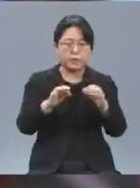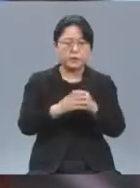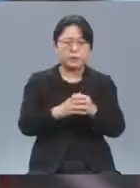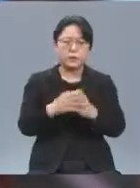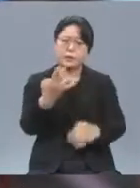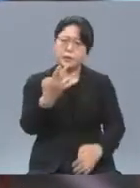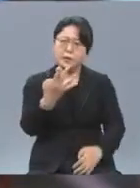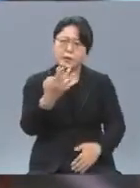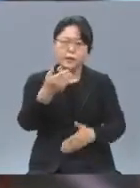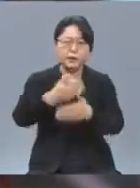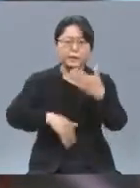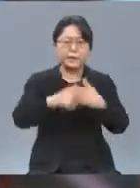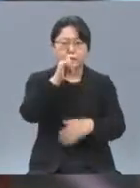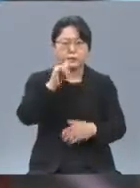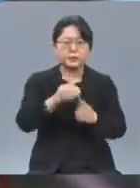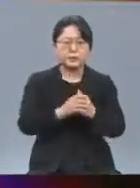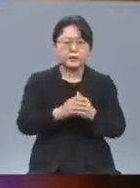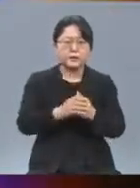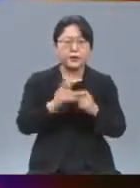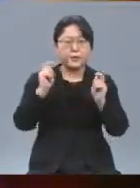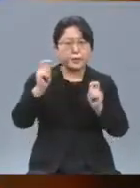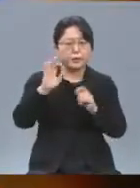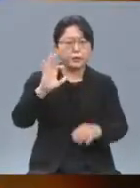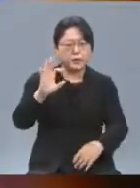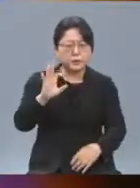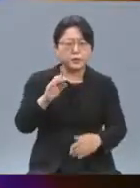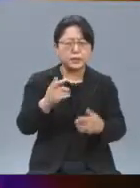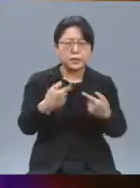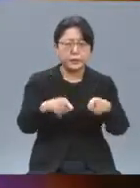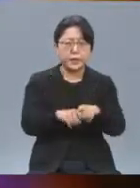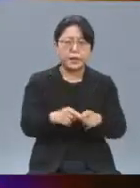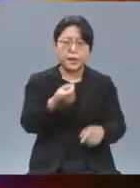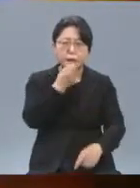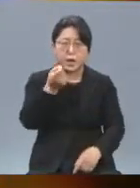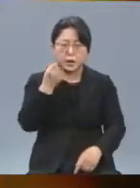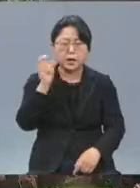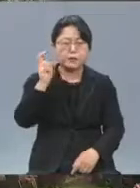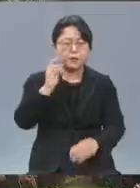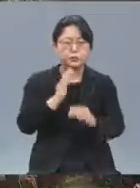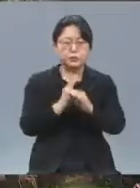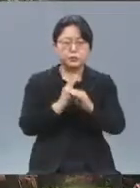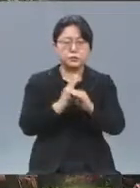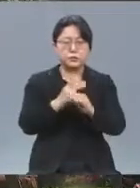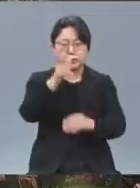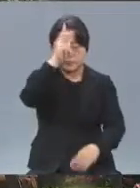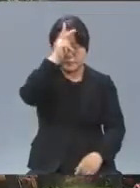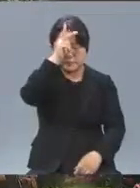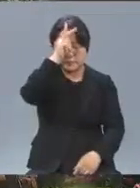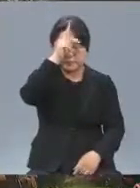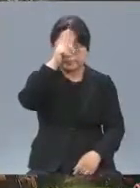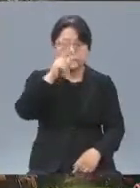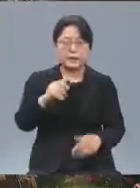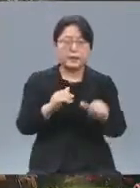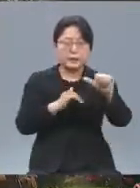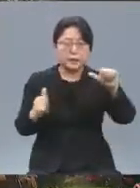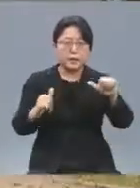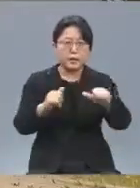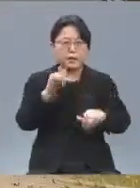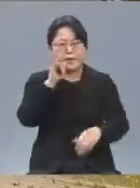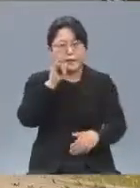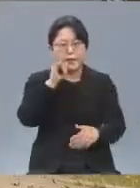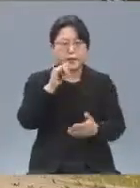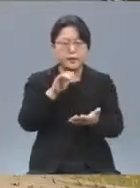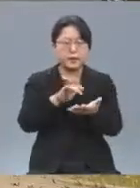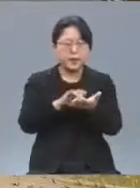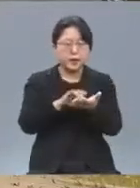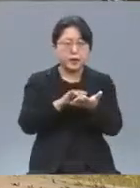한 4알 정도가 들어있더라고요. 그것만을 라이트클럽 가서 화장실에 이제 기울이길 먹은 거예요. 경찰은 이들 5명을 마약류관리법